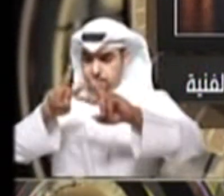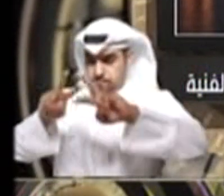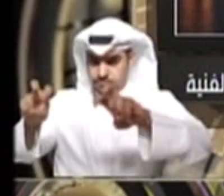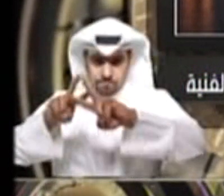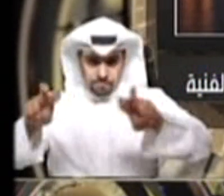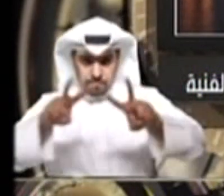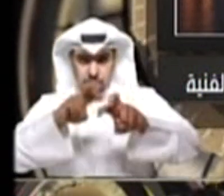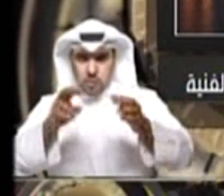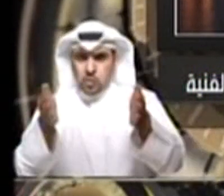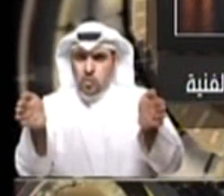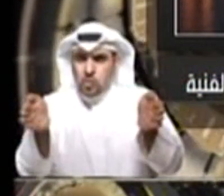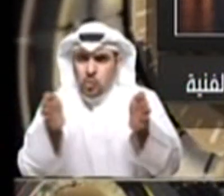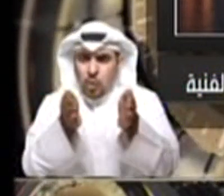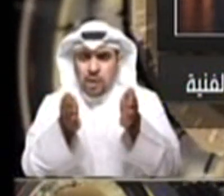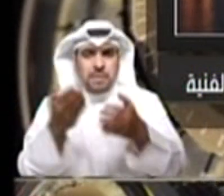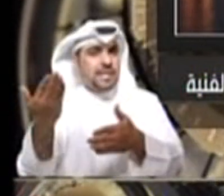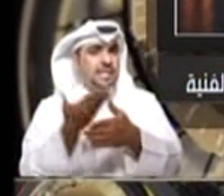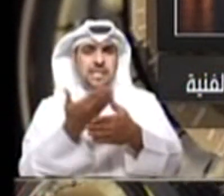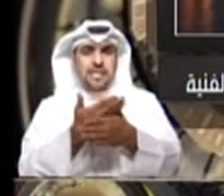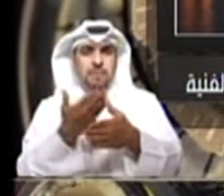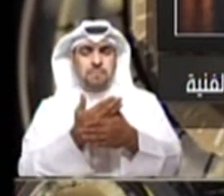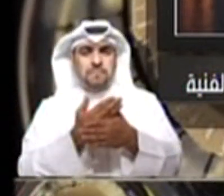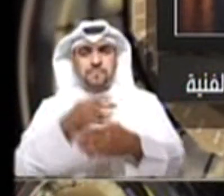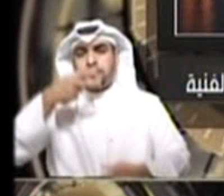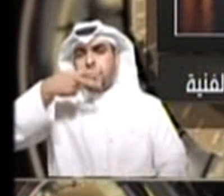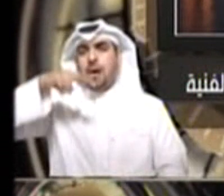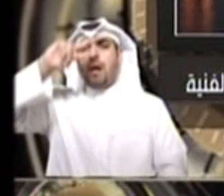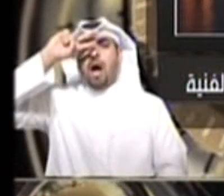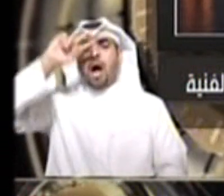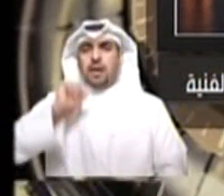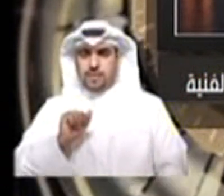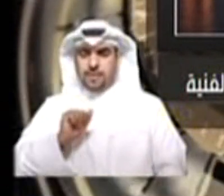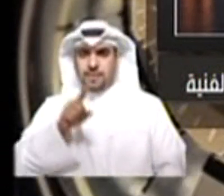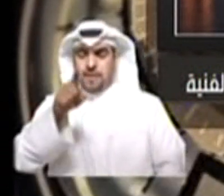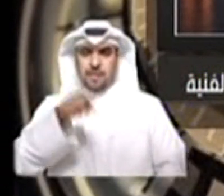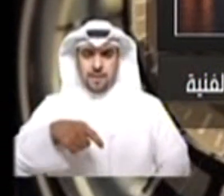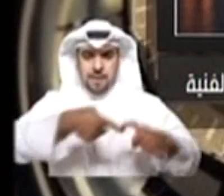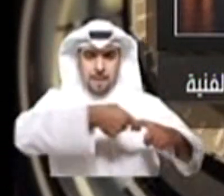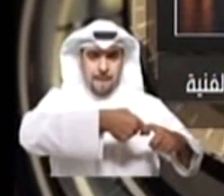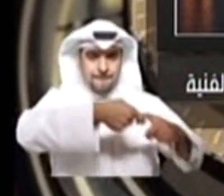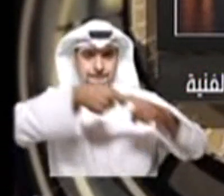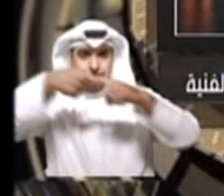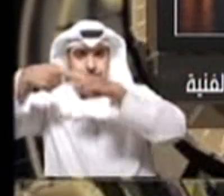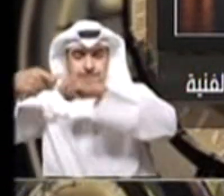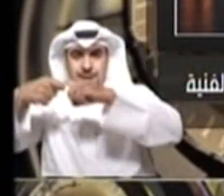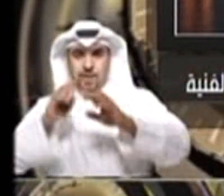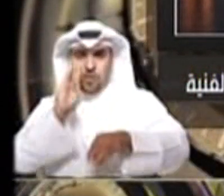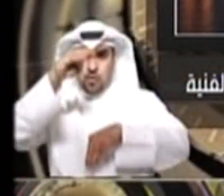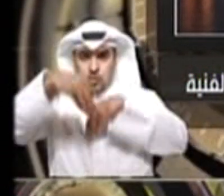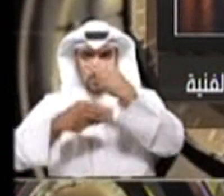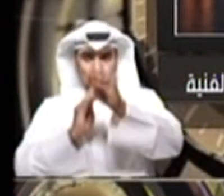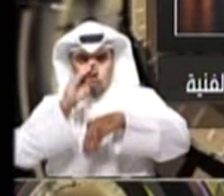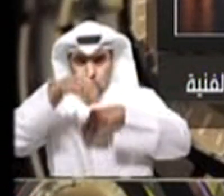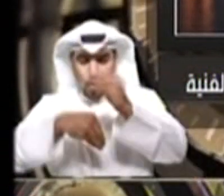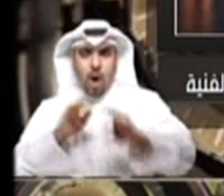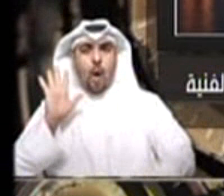تكون بسبب حادث عرضي من احد الموانئ اللي موجوده في منطقه سواء ميناء الدوحه او